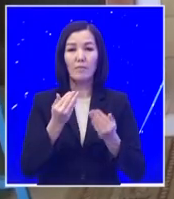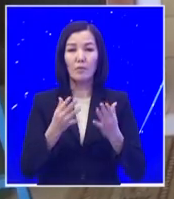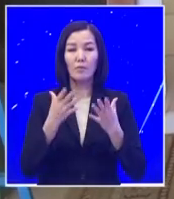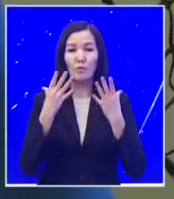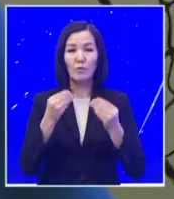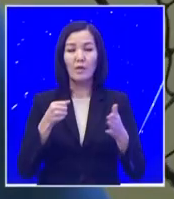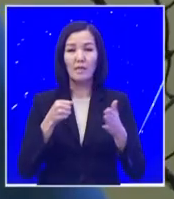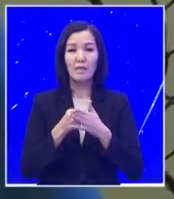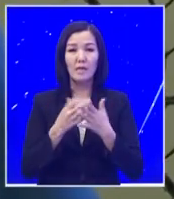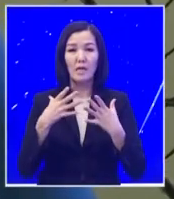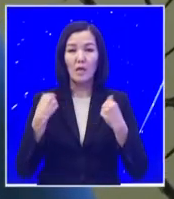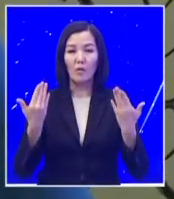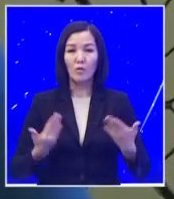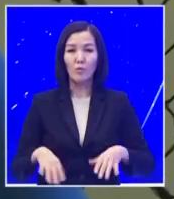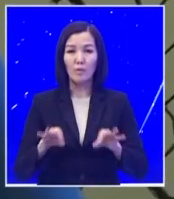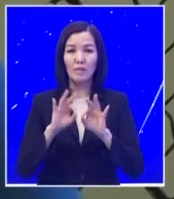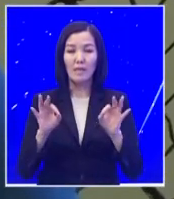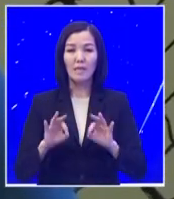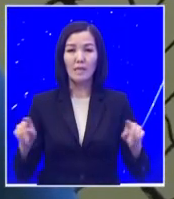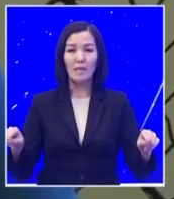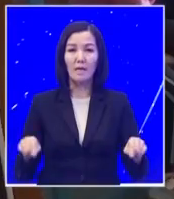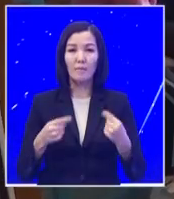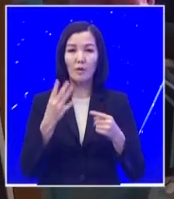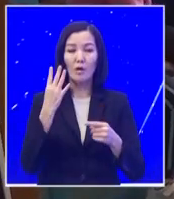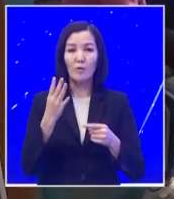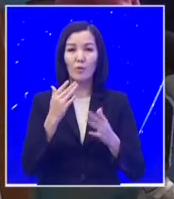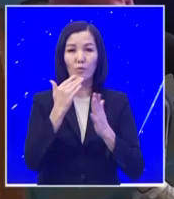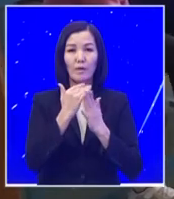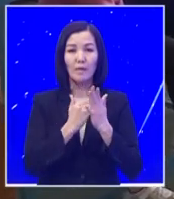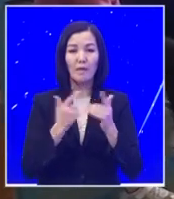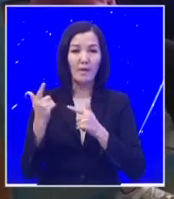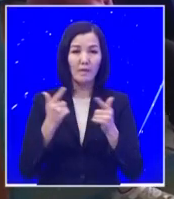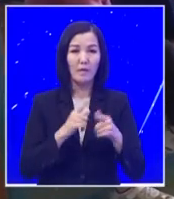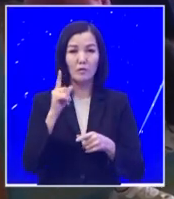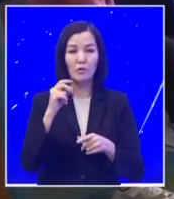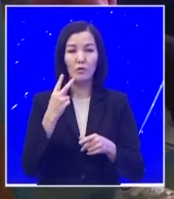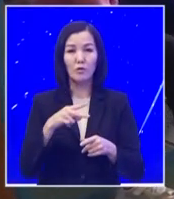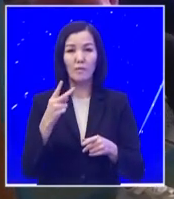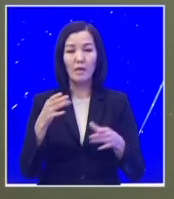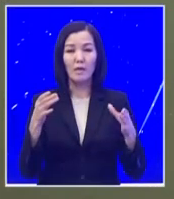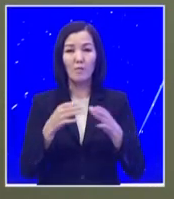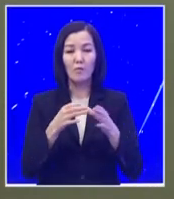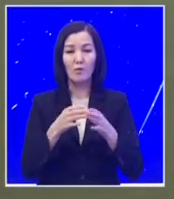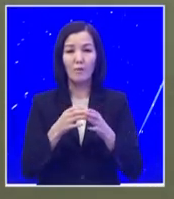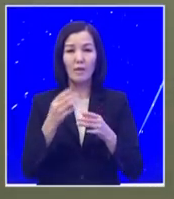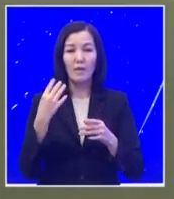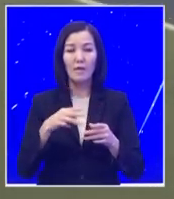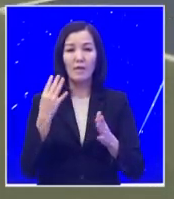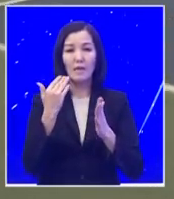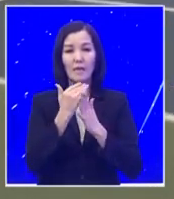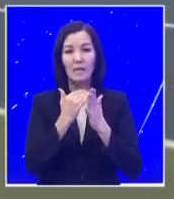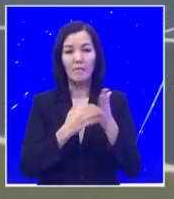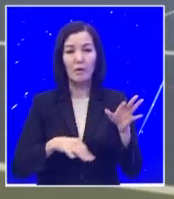ішінде салауатты өмір салтын қалыптастыру бойынша 4 ірі бағдарлама дайындаған. 122 бөліммен 47 тармақтан тұратын